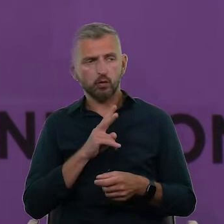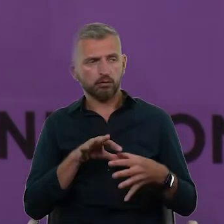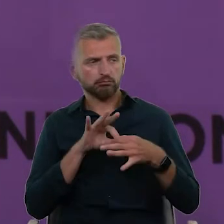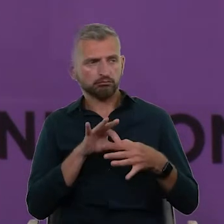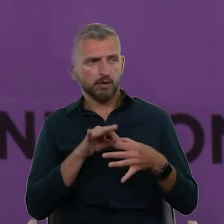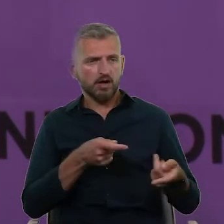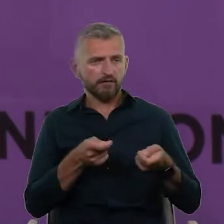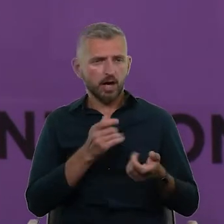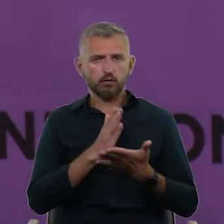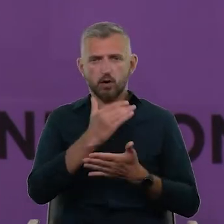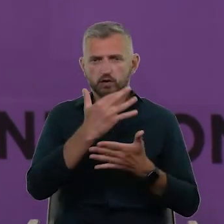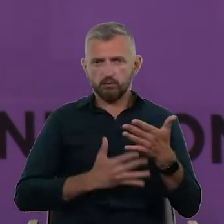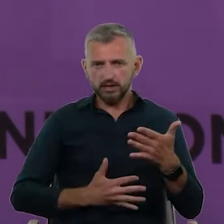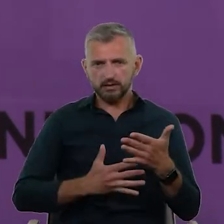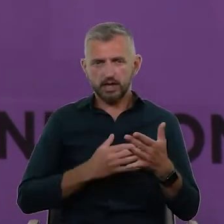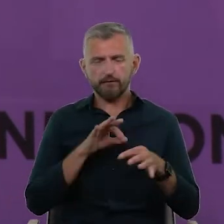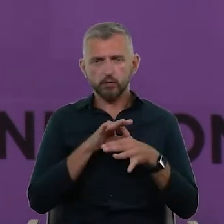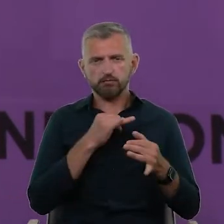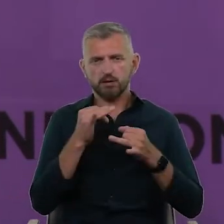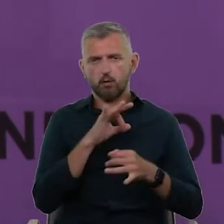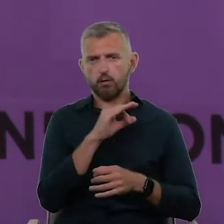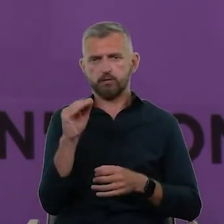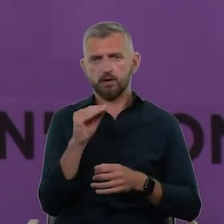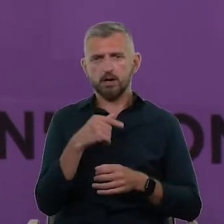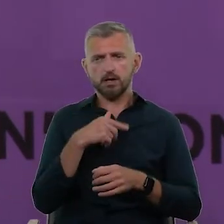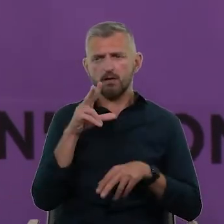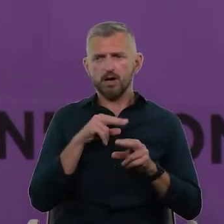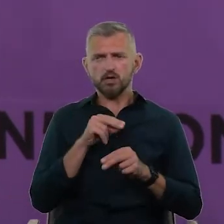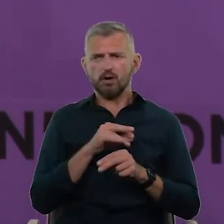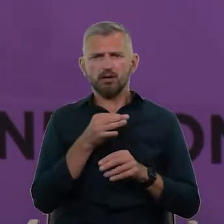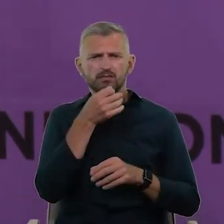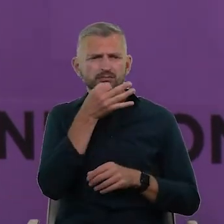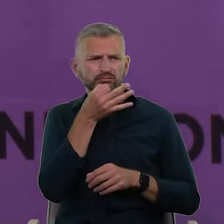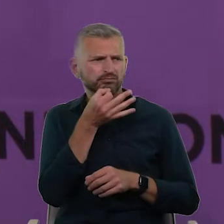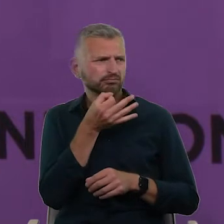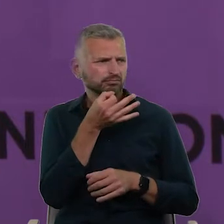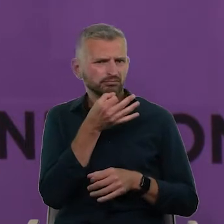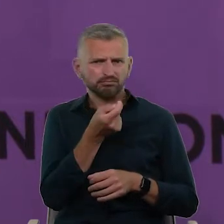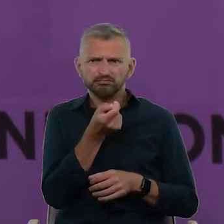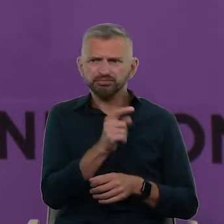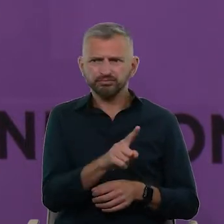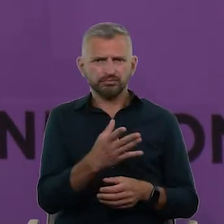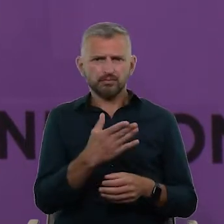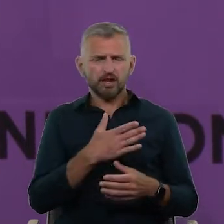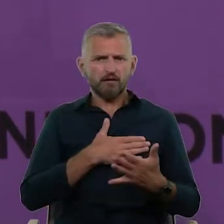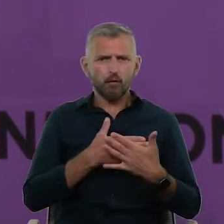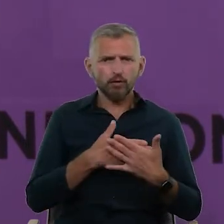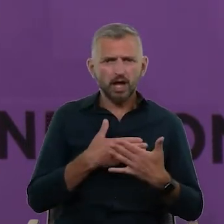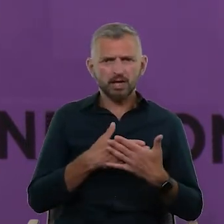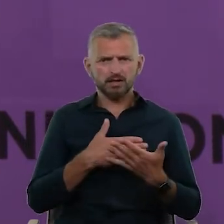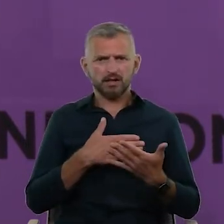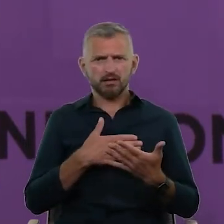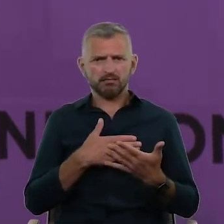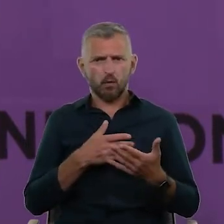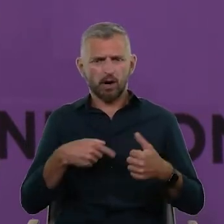ведуть перемовини офіційні. І не рахую, що взагалі будь-які волонтерські чи громадські організації мають право входити в цей процес і